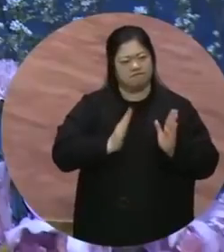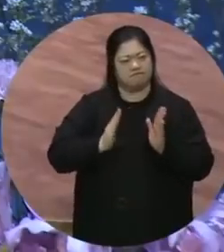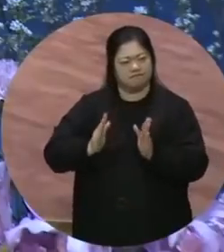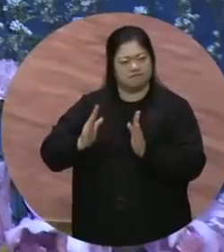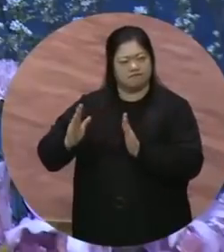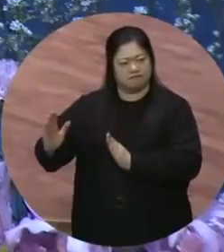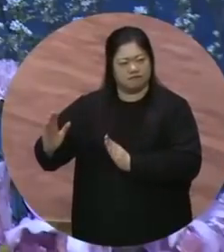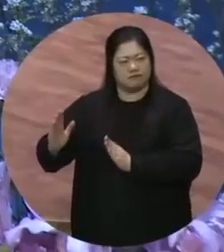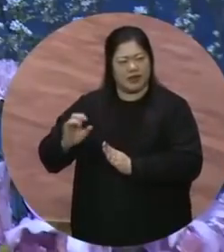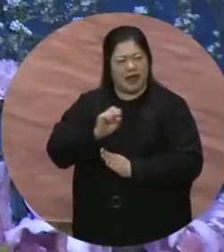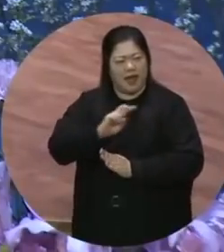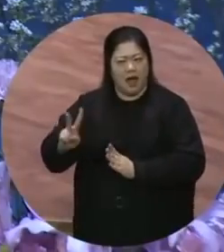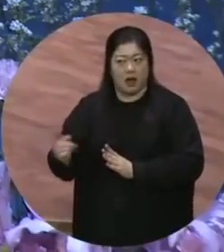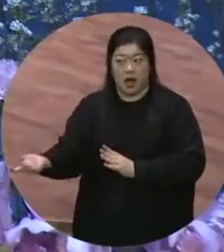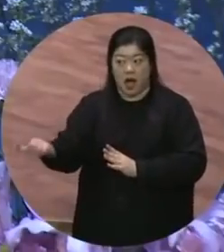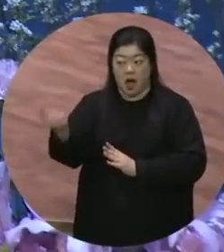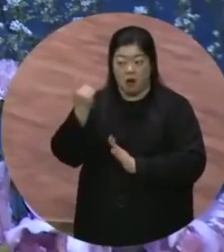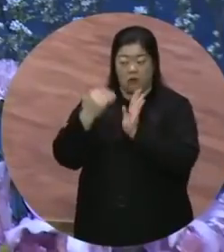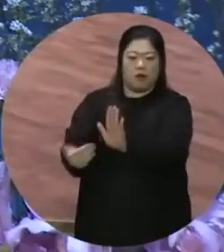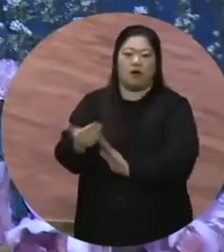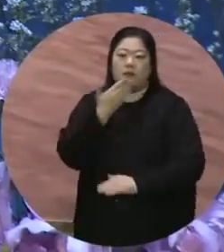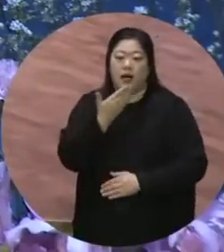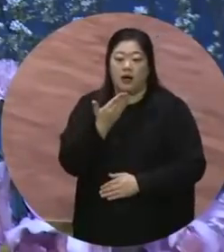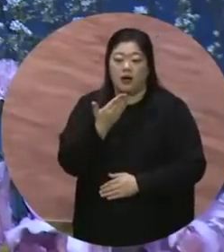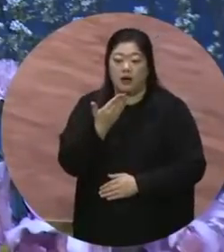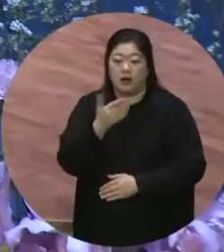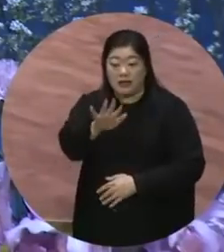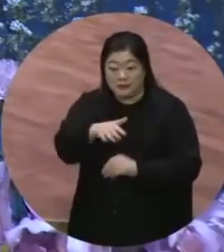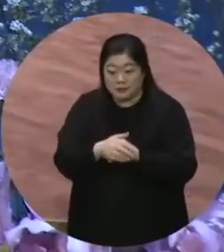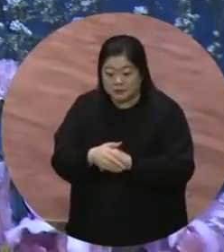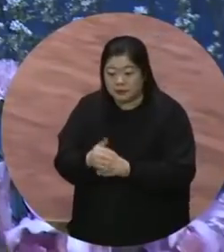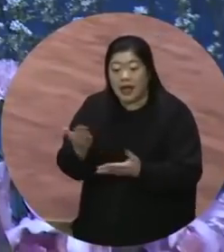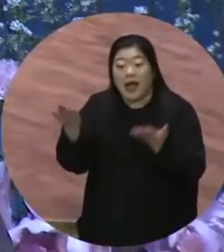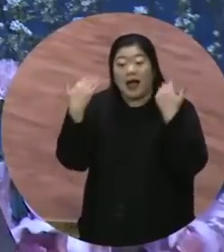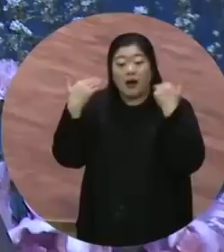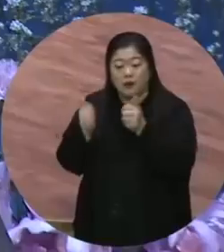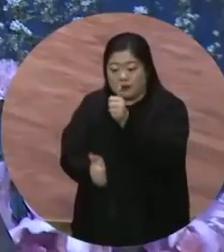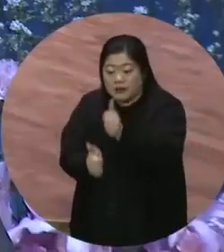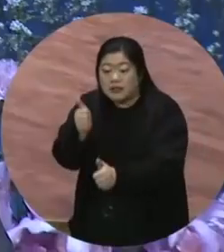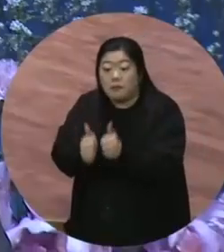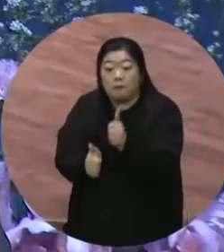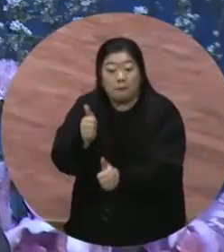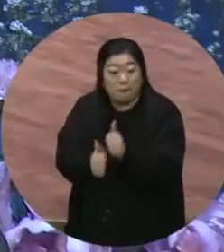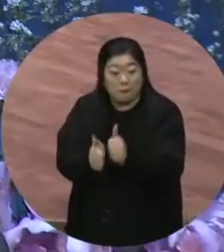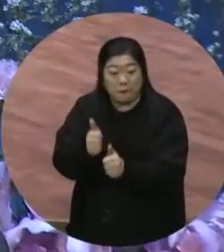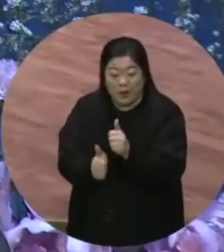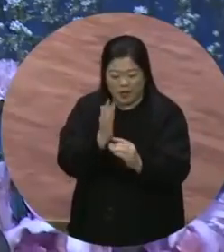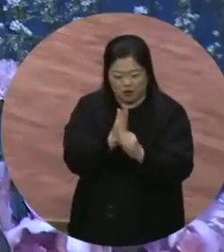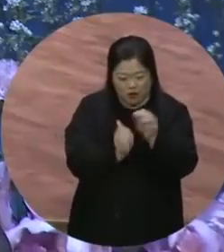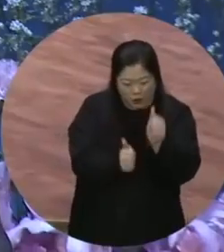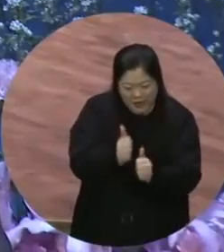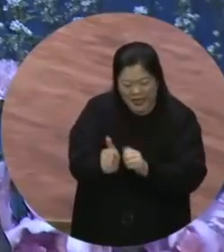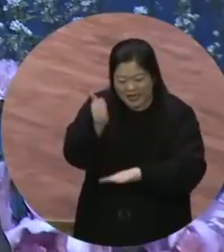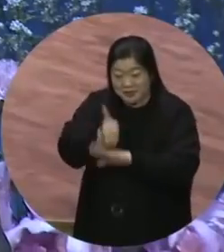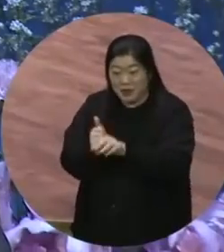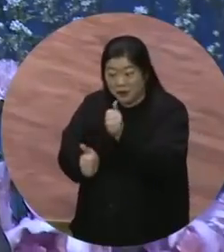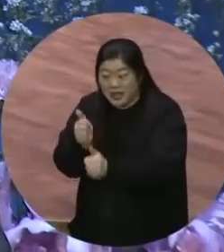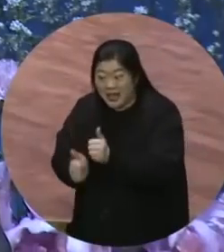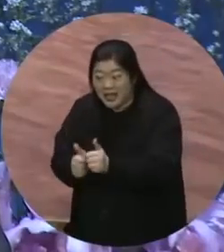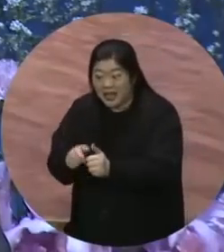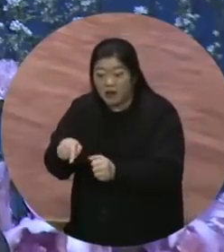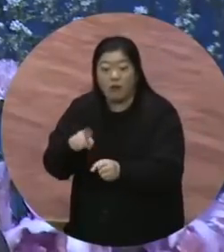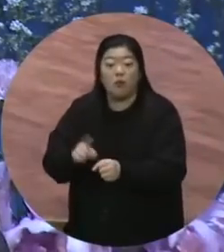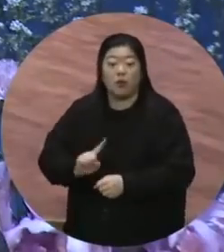합니까? 학교에서 숙제 내주는 이유, 시험 치는 이유가 학생들 괴롭히려고 숙제 내주고 시험 칩니까? 그거